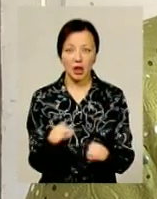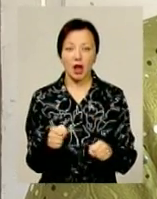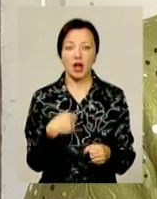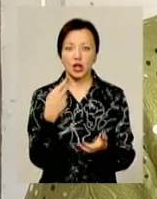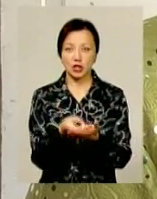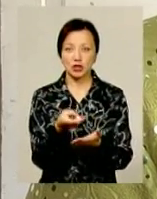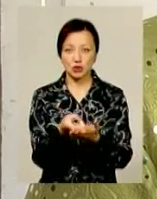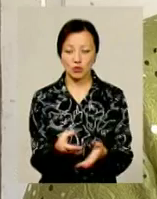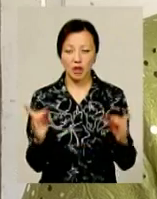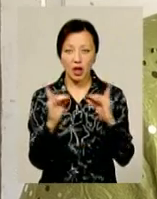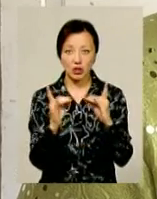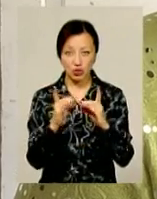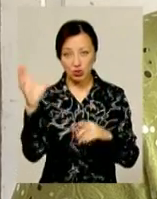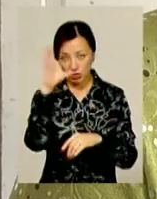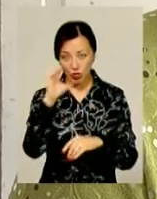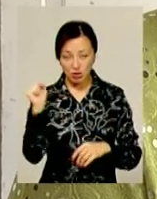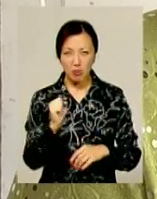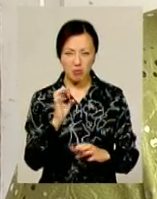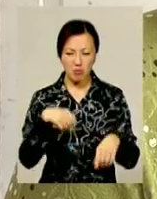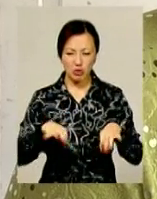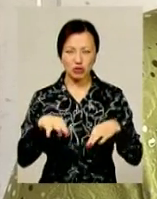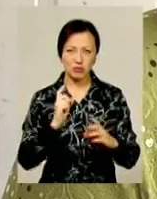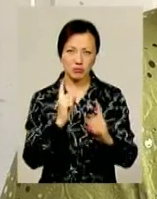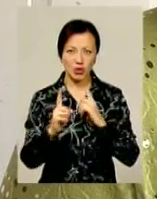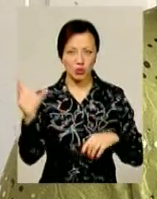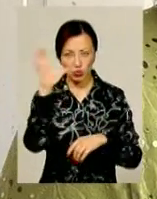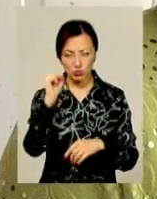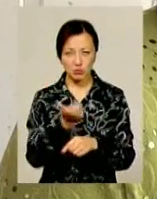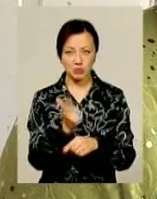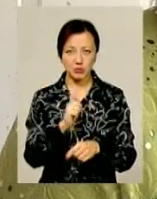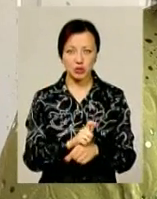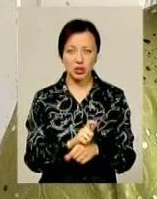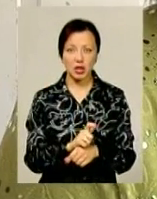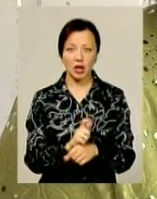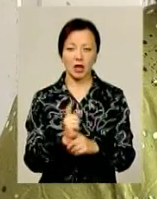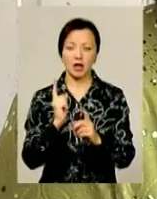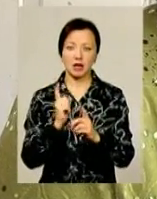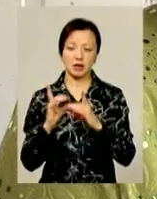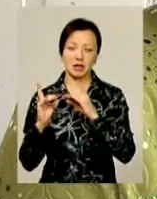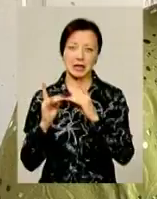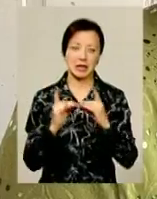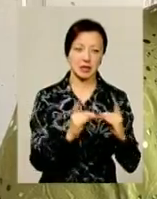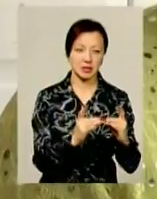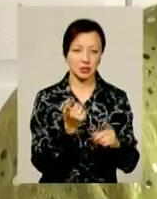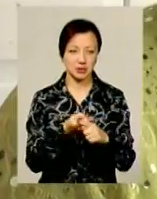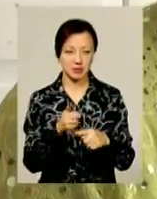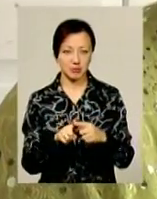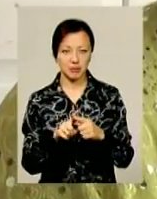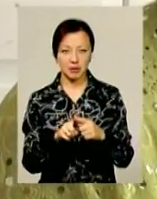вони більшість стараються ночою їхати, і їдеш разом з цією кроватію.